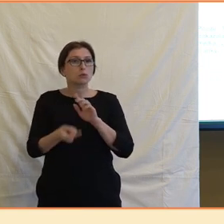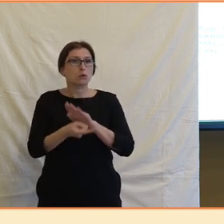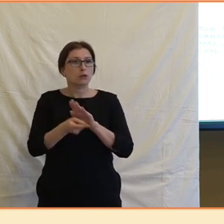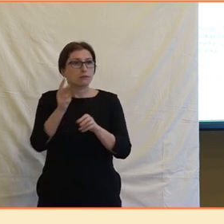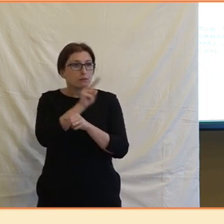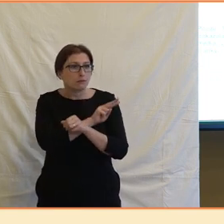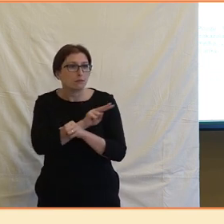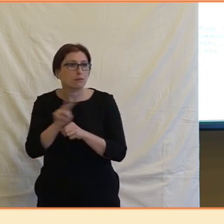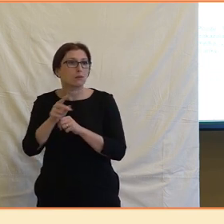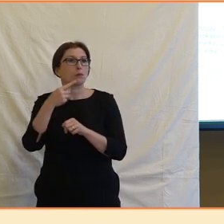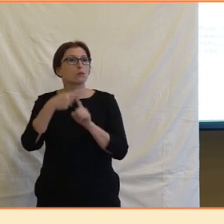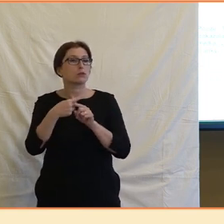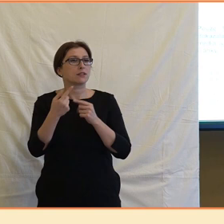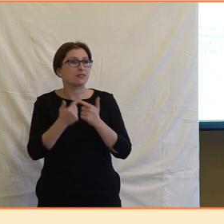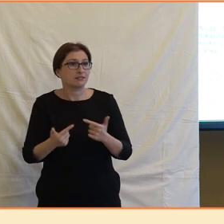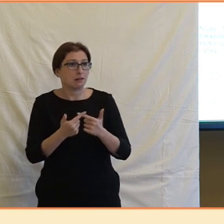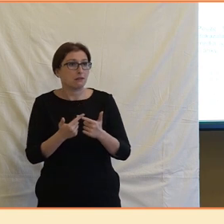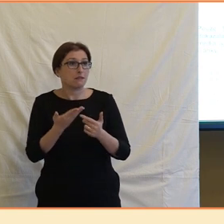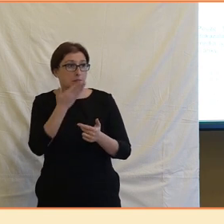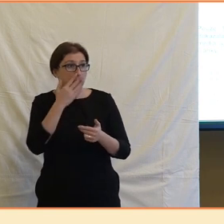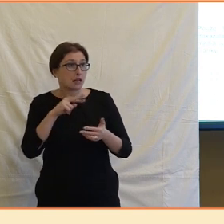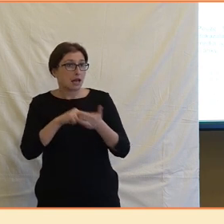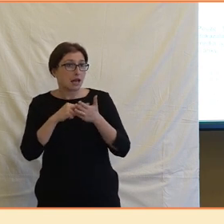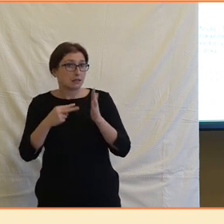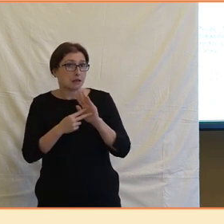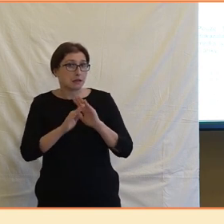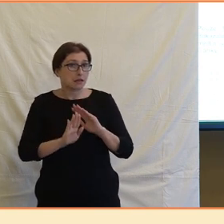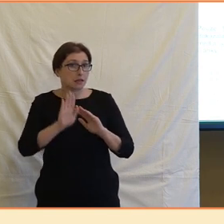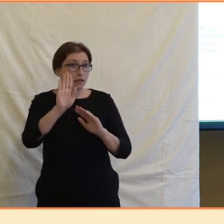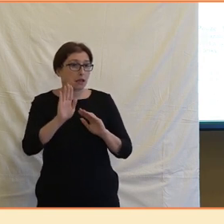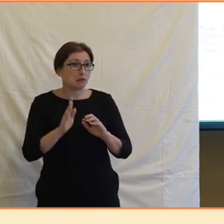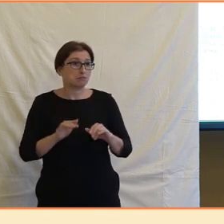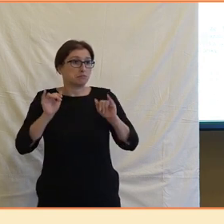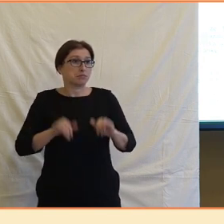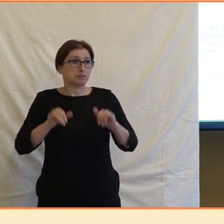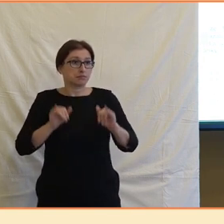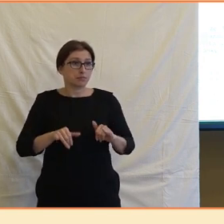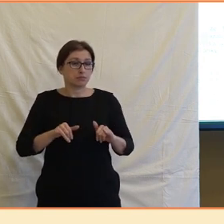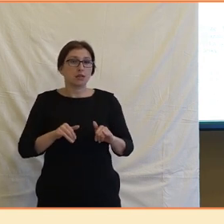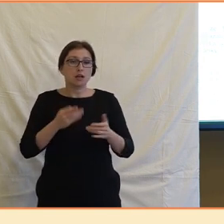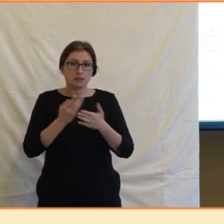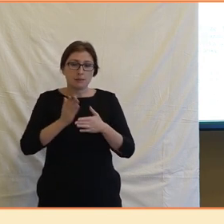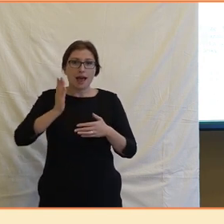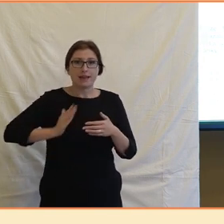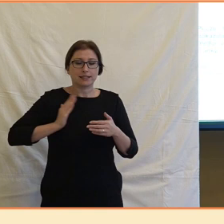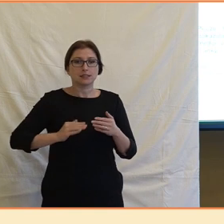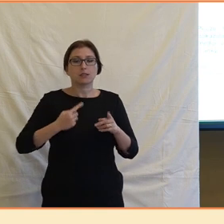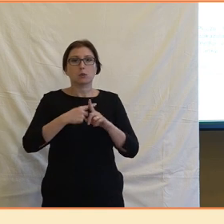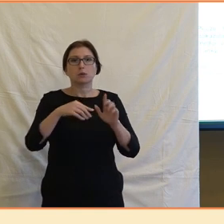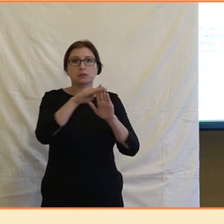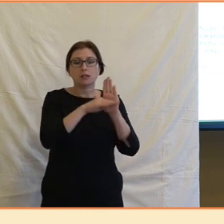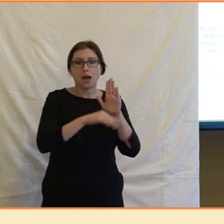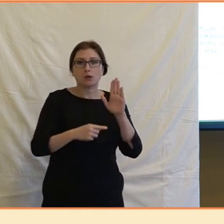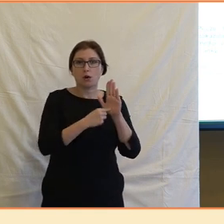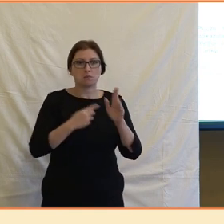a vysvětlitelnost, vidíme, že v podstatě realita vůbec neodpovídá etickým a právním